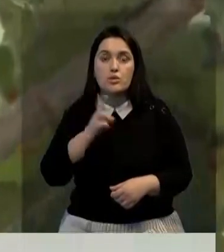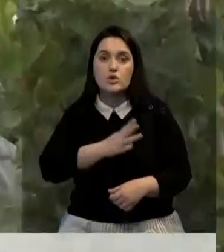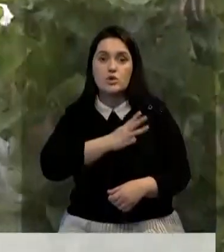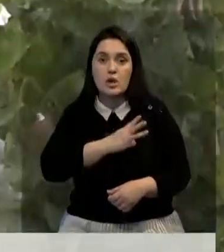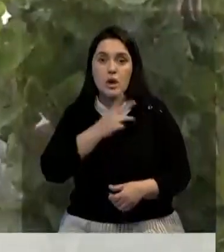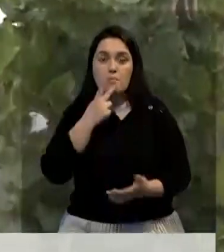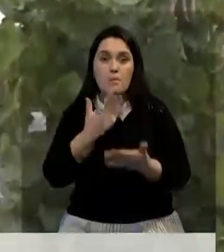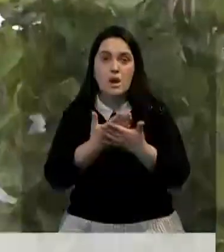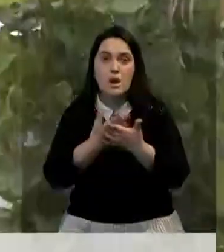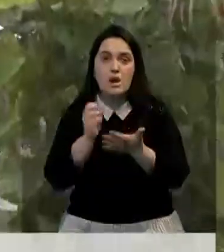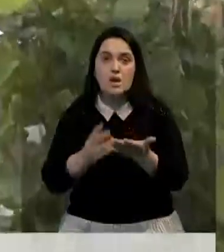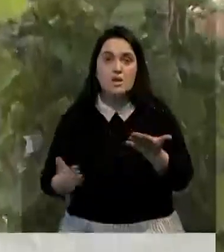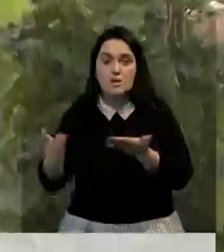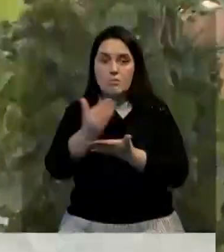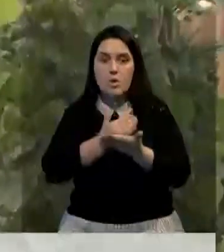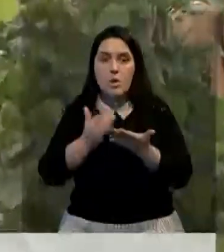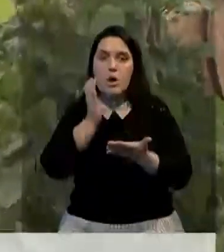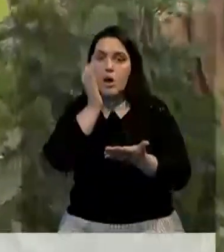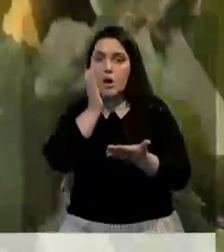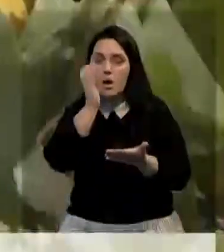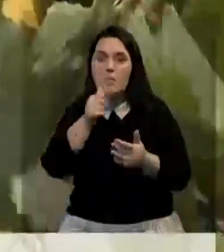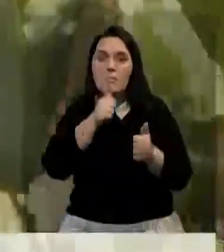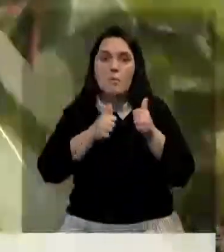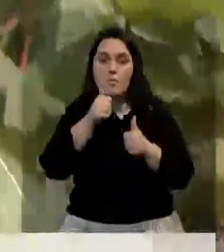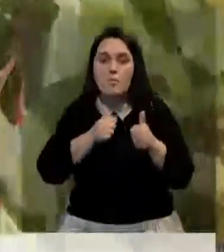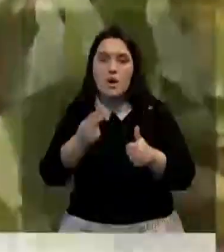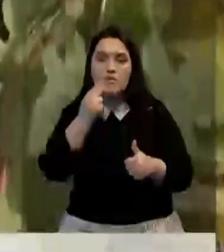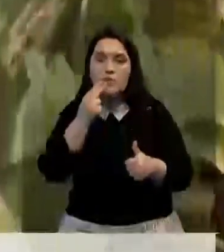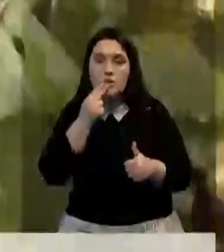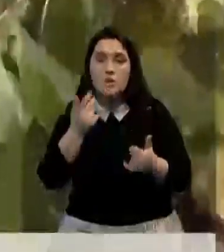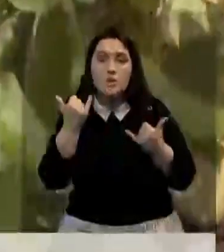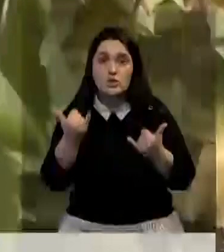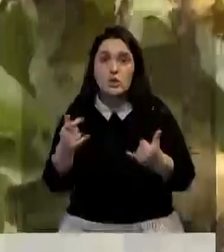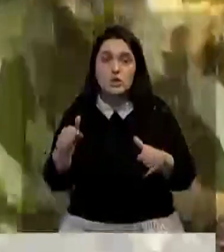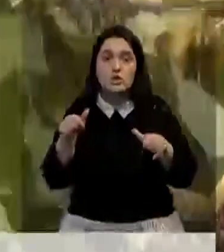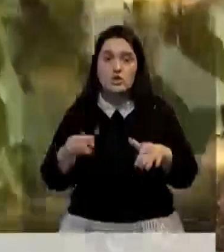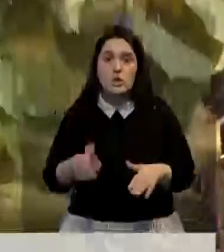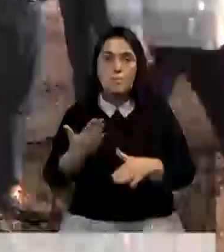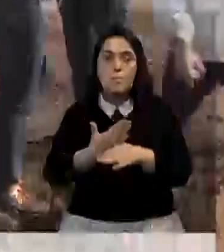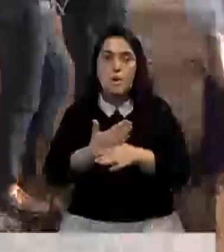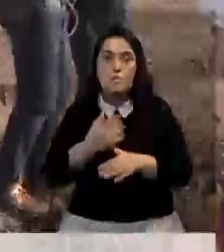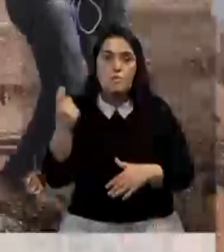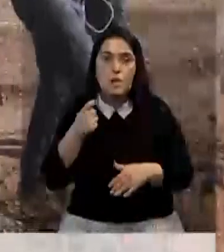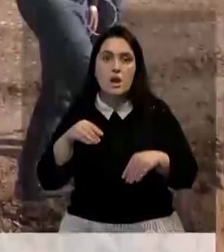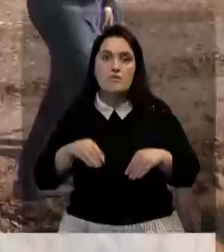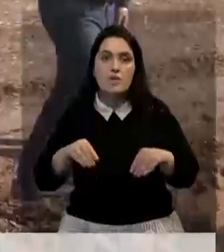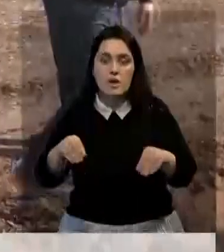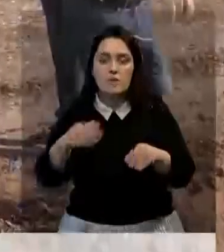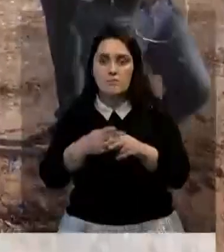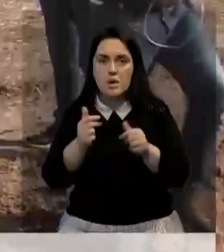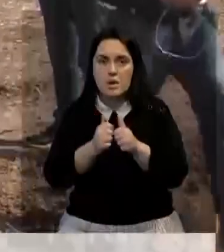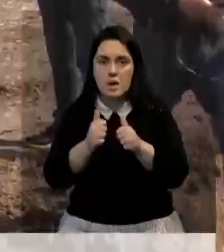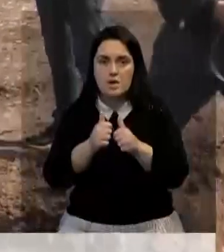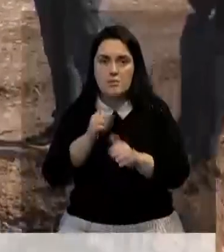показали как идет сбор орехов туристы пробовали их на вкус а на этот раз гости решили помочь хозяйству и высадили тополя вокруг